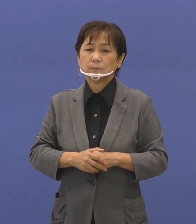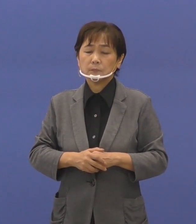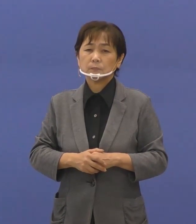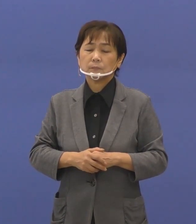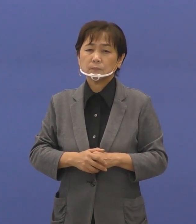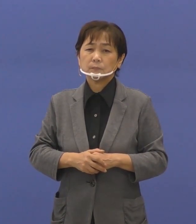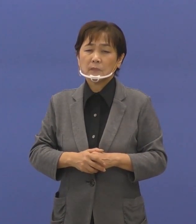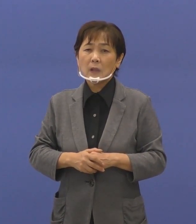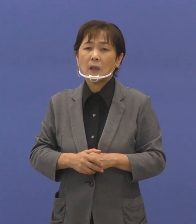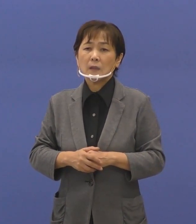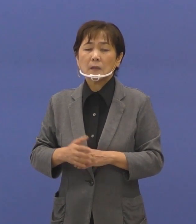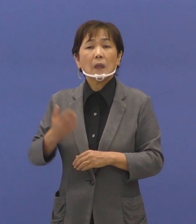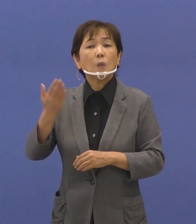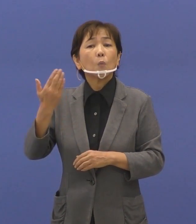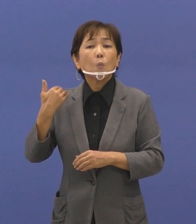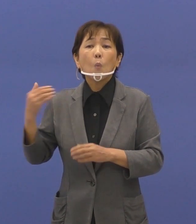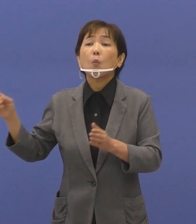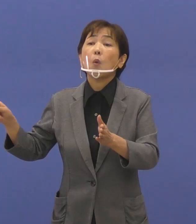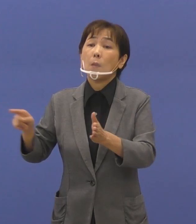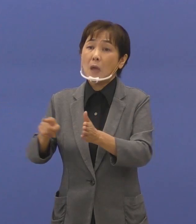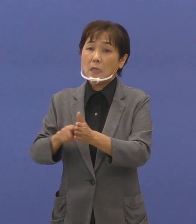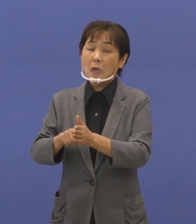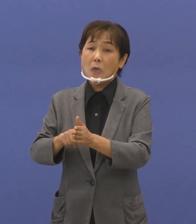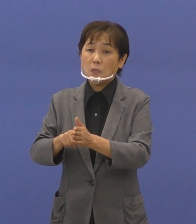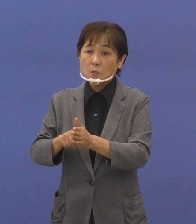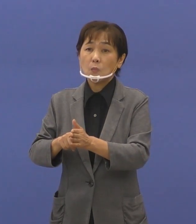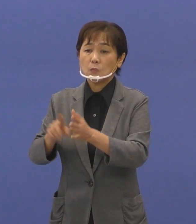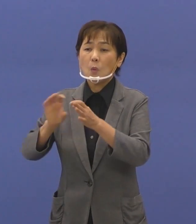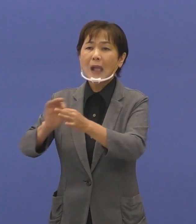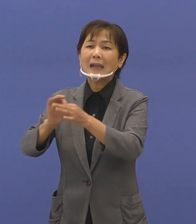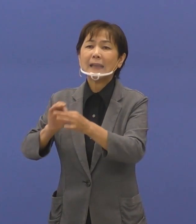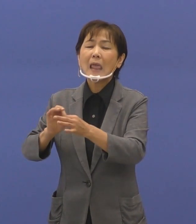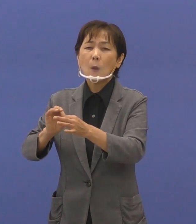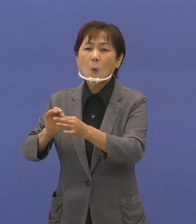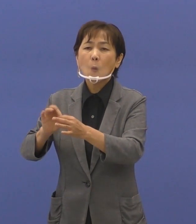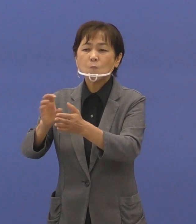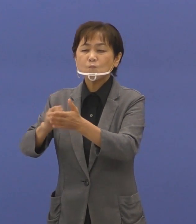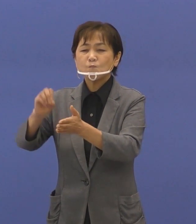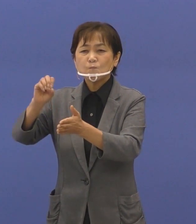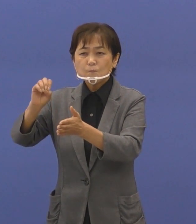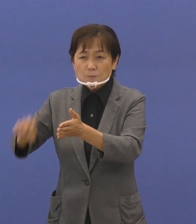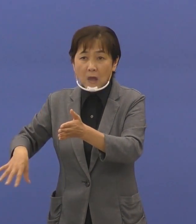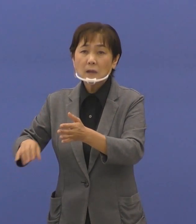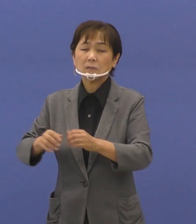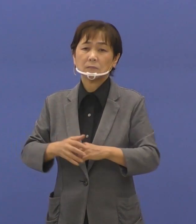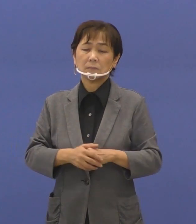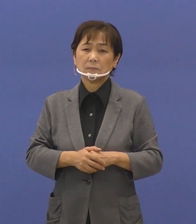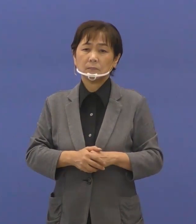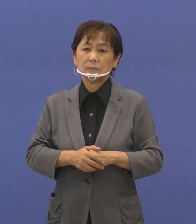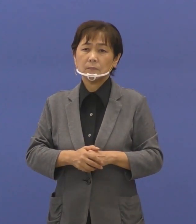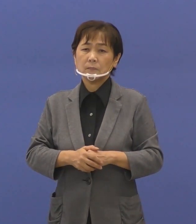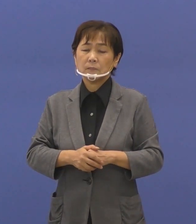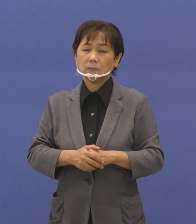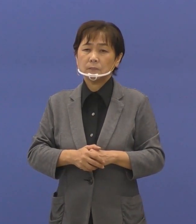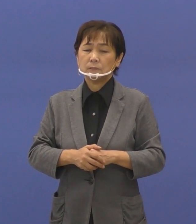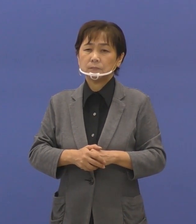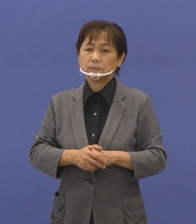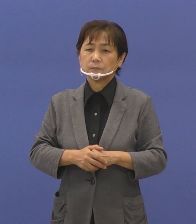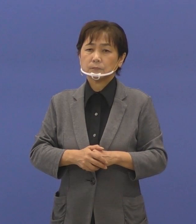宣伝材料にされることがないよう、広告と効果を打ち消すように、